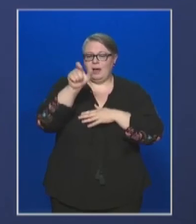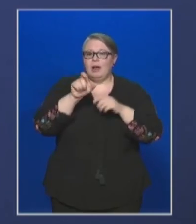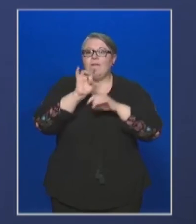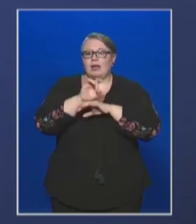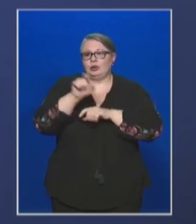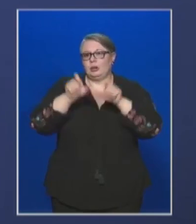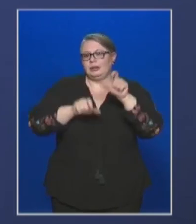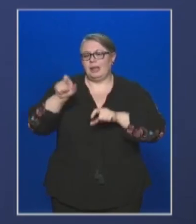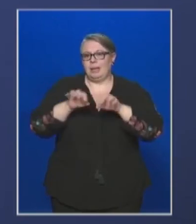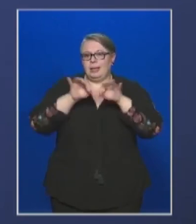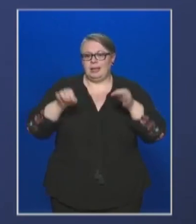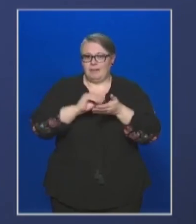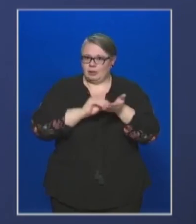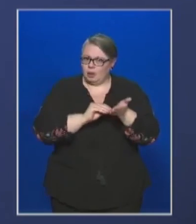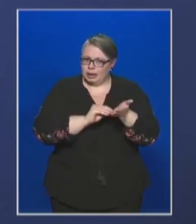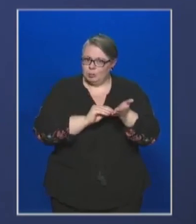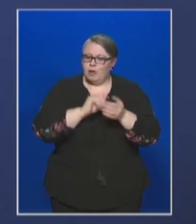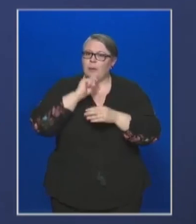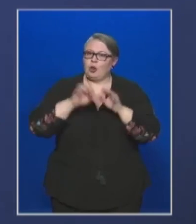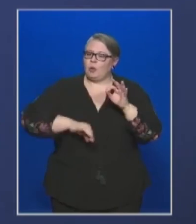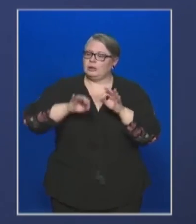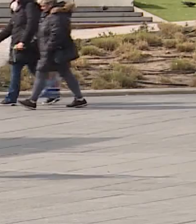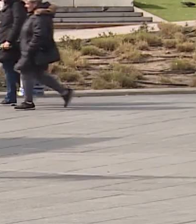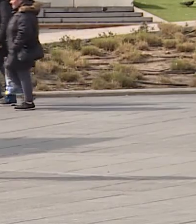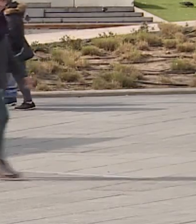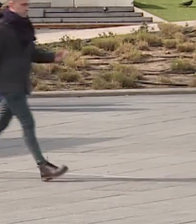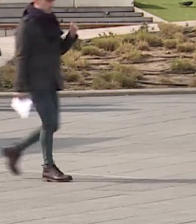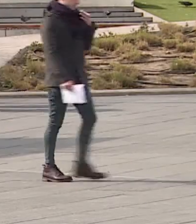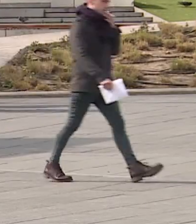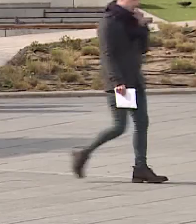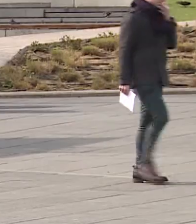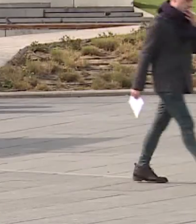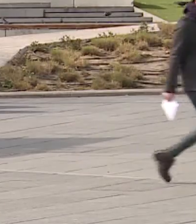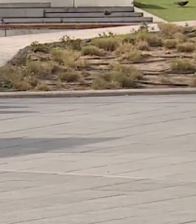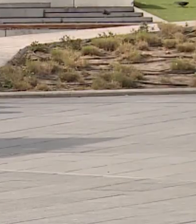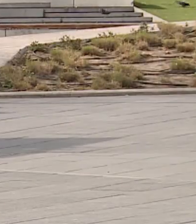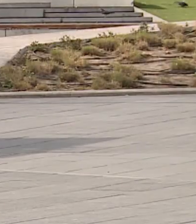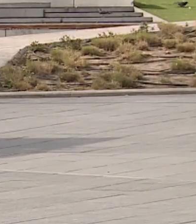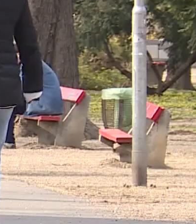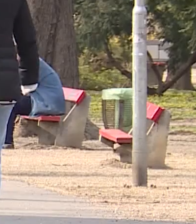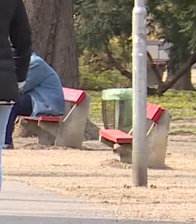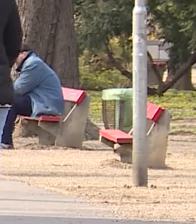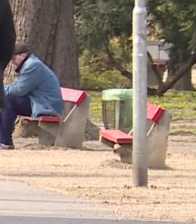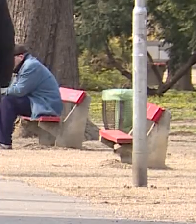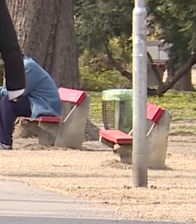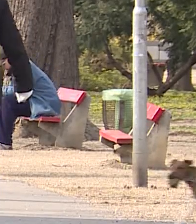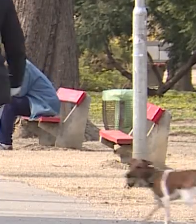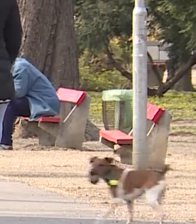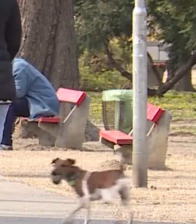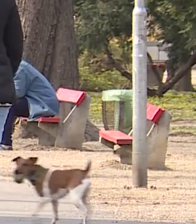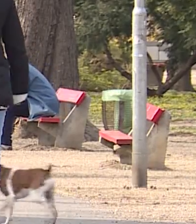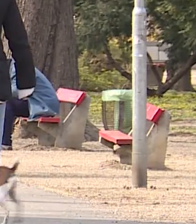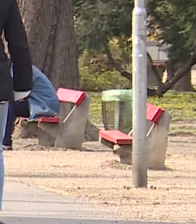országos tisztifőorvos az operatív törzs hétfői tájékoztatóján azt mondta, a járvány május 3-án